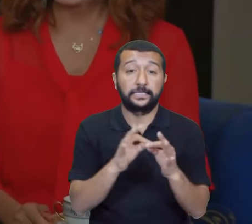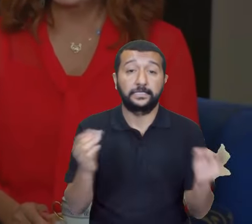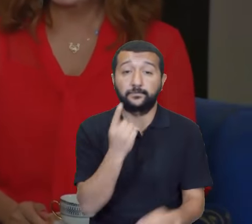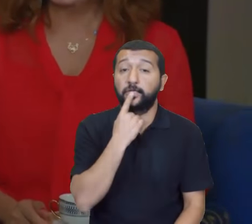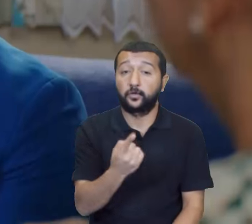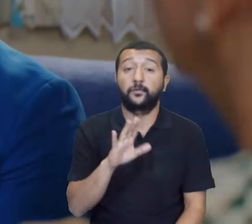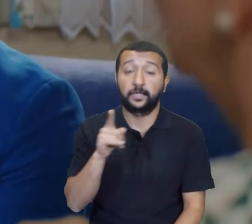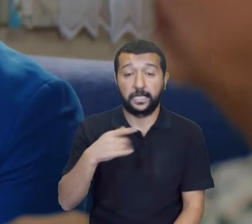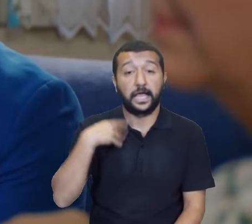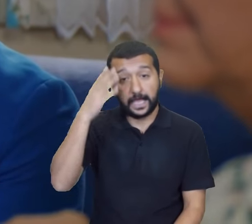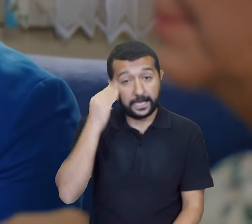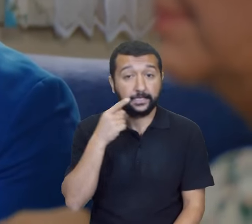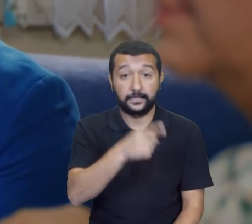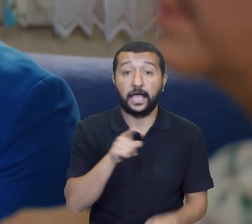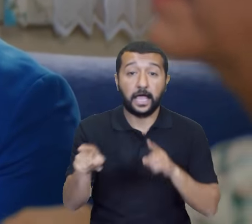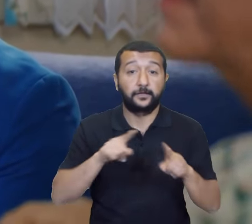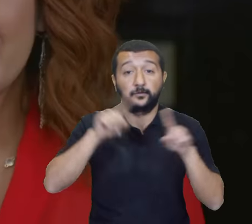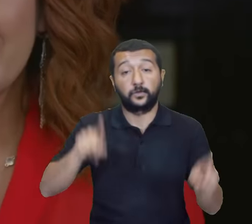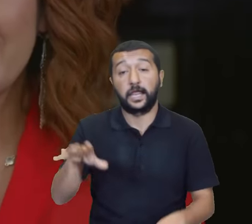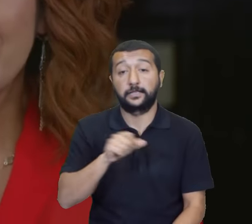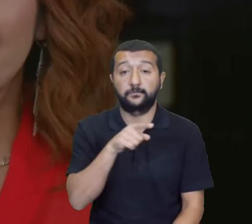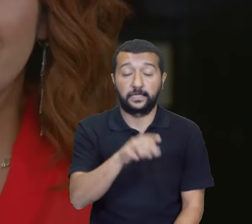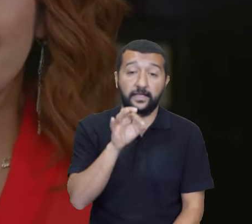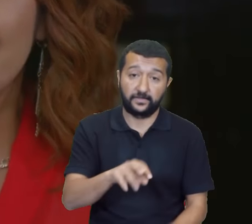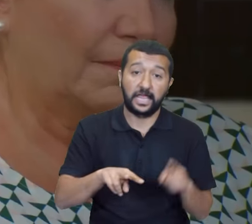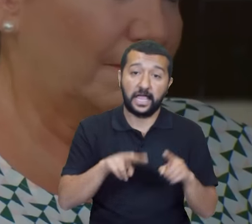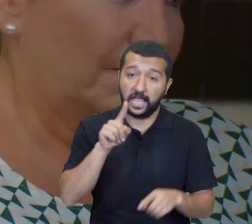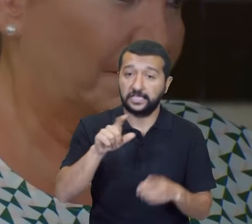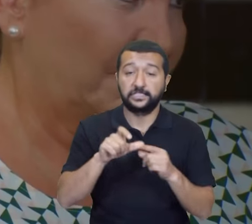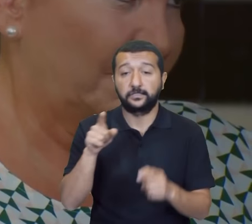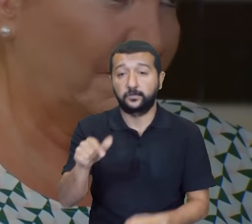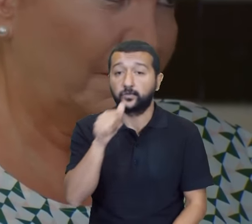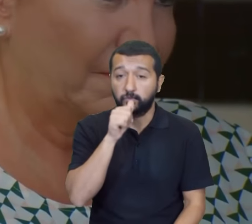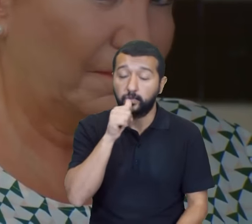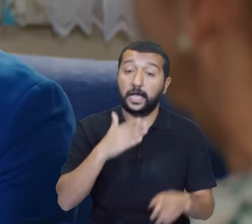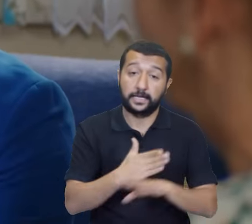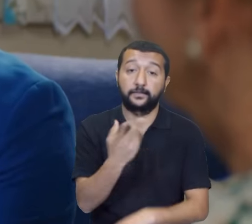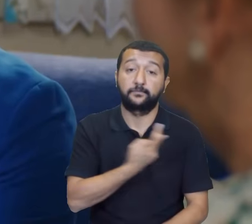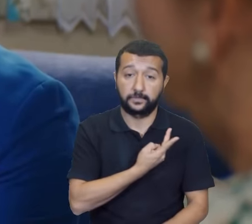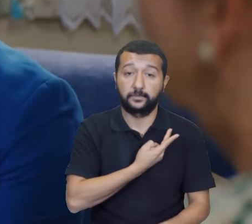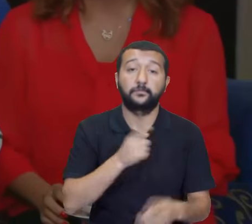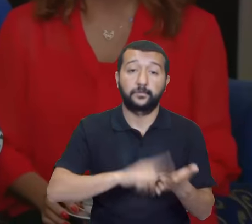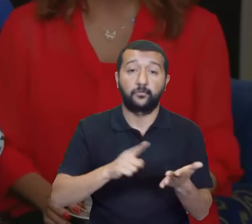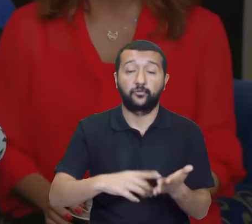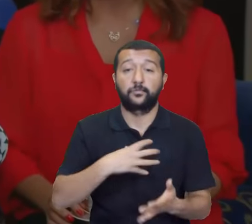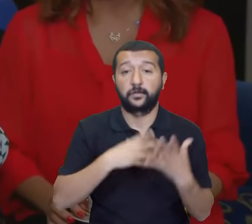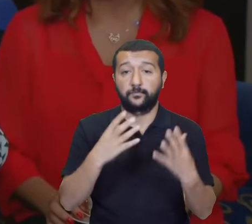şey söylemeden anladı hangi dükkanı aldığımı. Evet Ay Şener, su artık benim tapulu